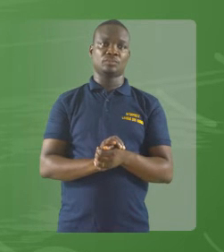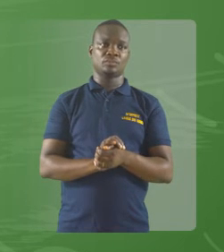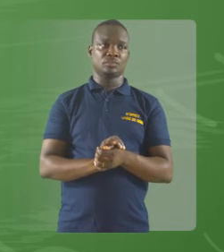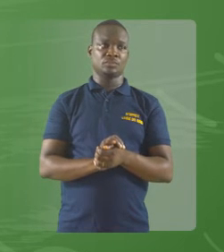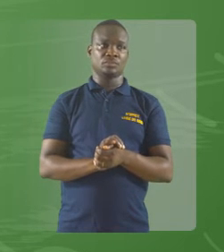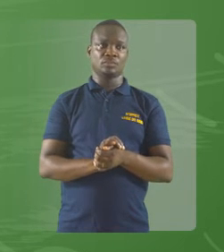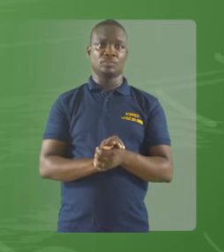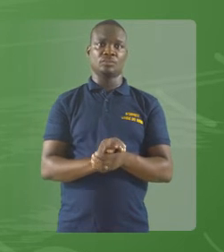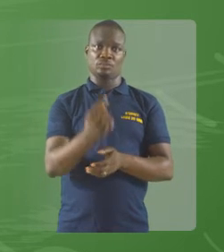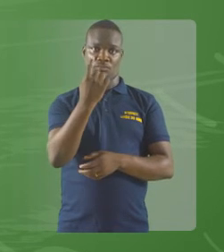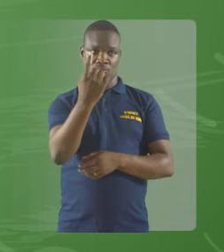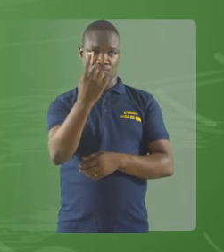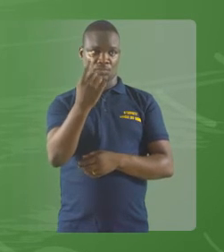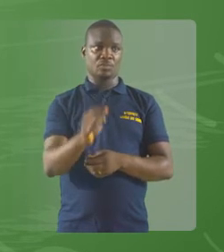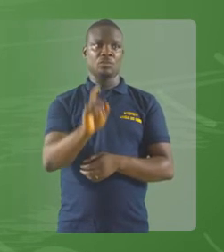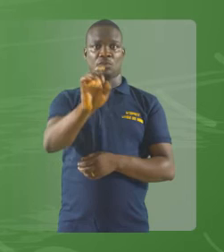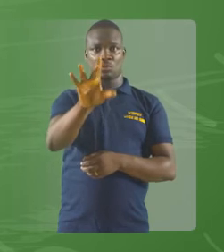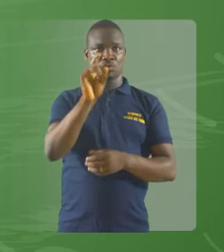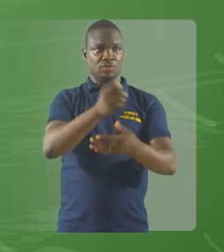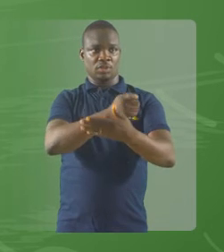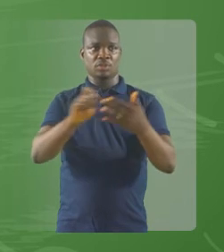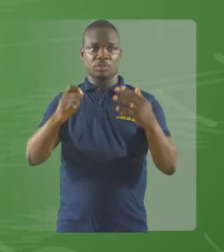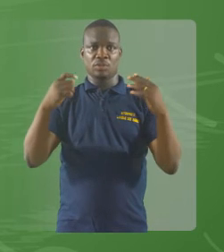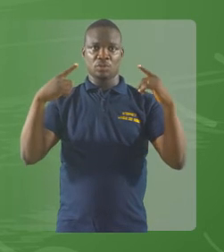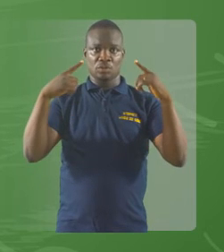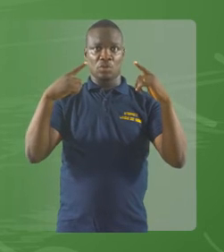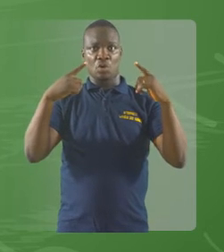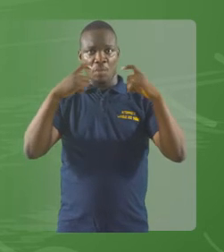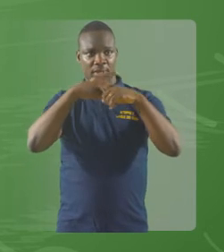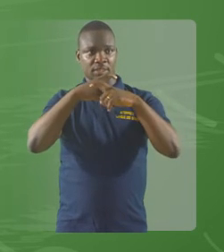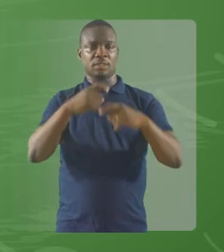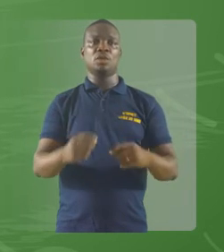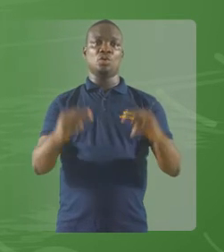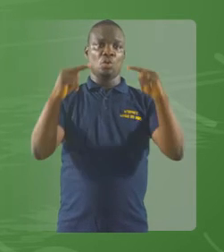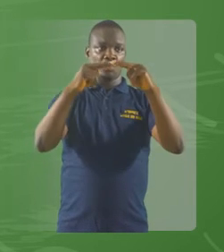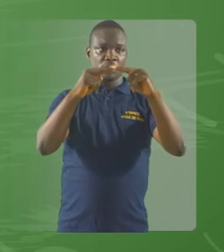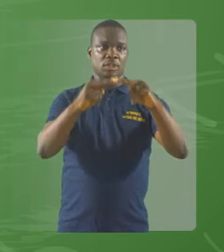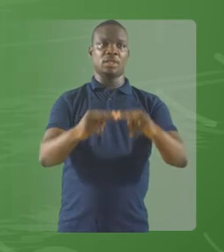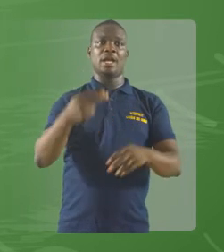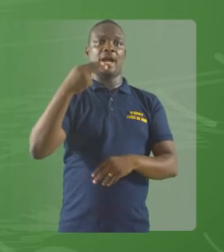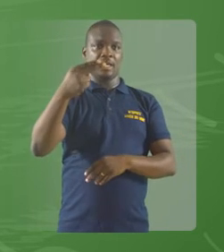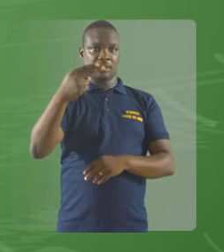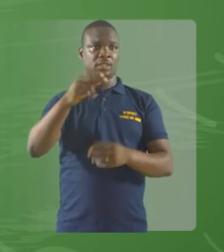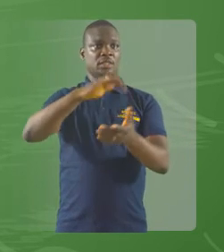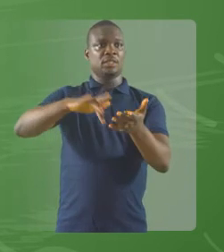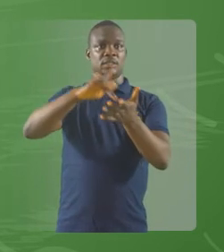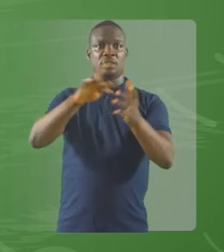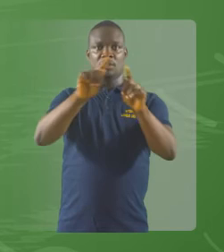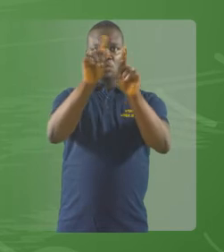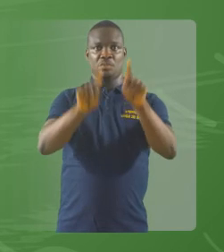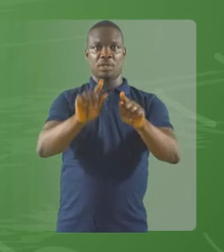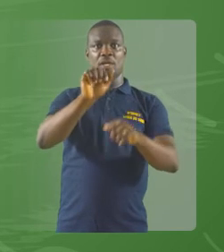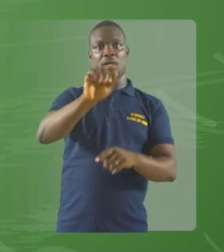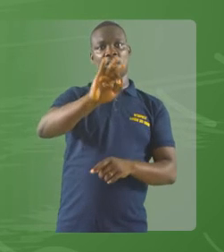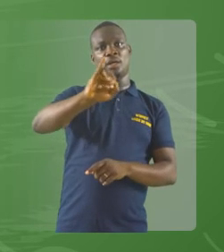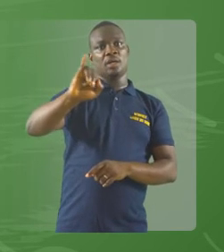1. Détermine l'écriture complexe de l'homothétie H du centre oméga